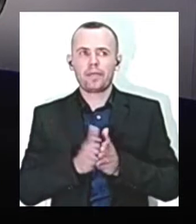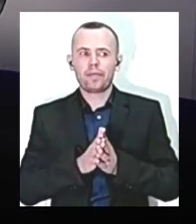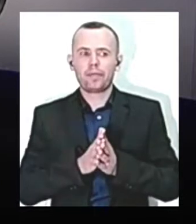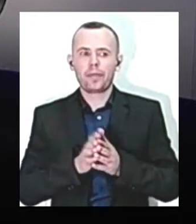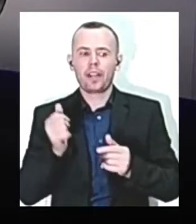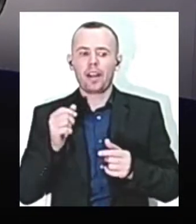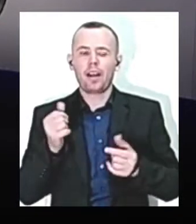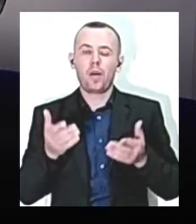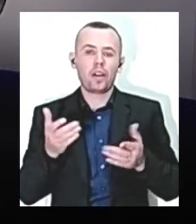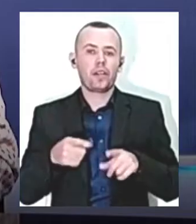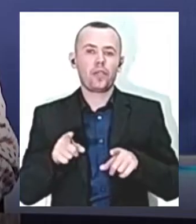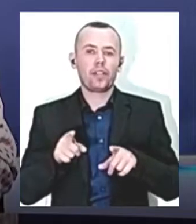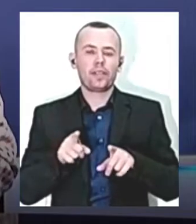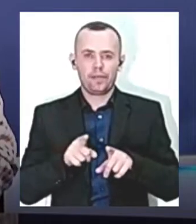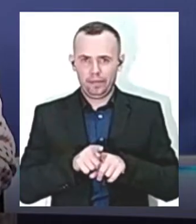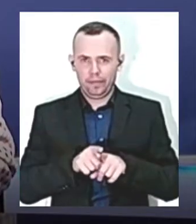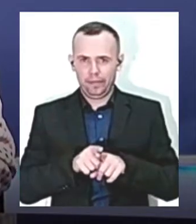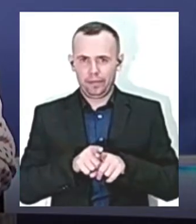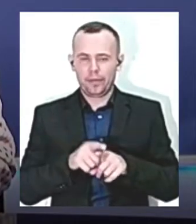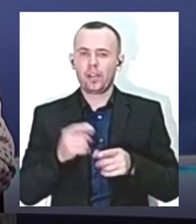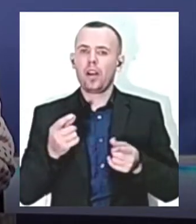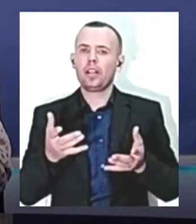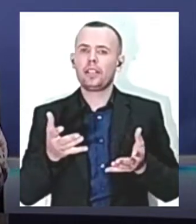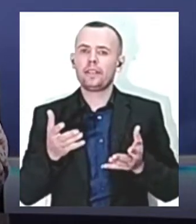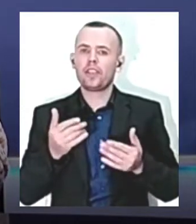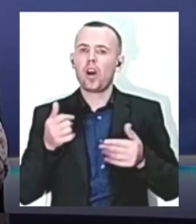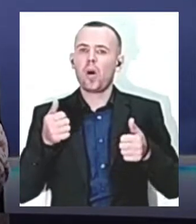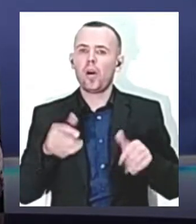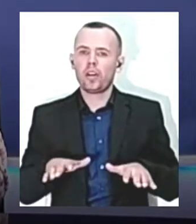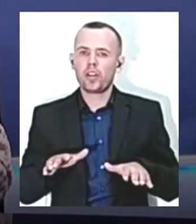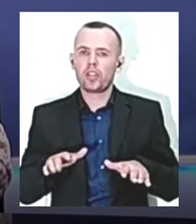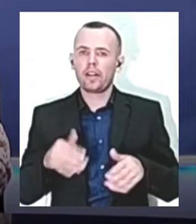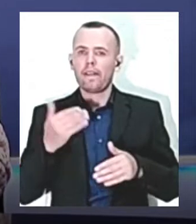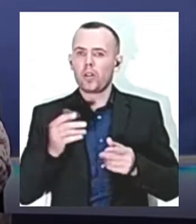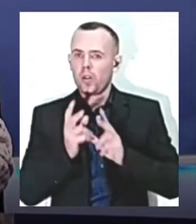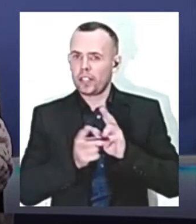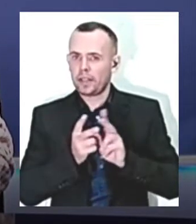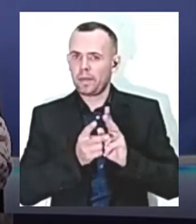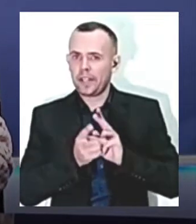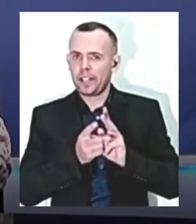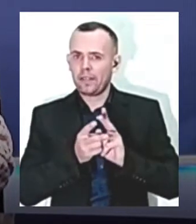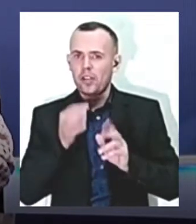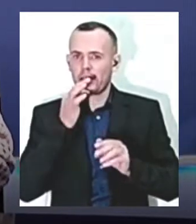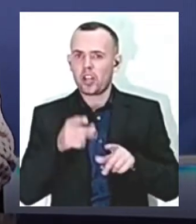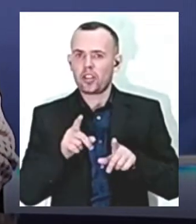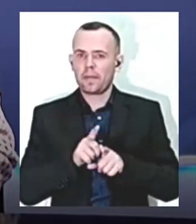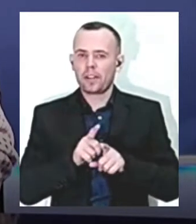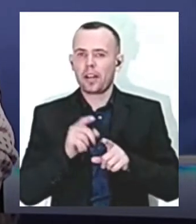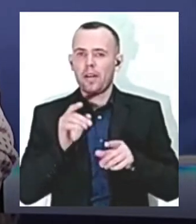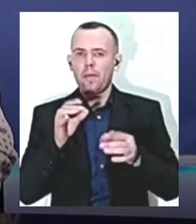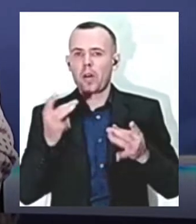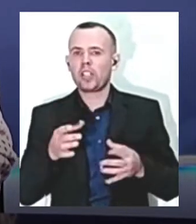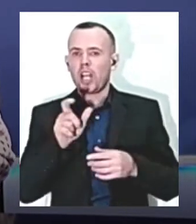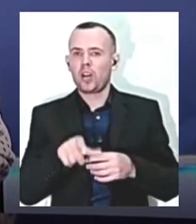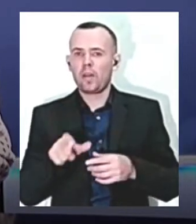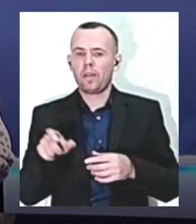цікаво аналізувати. Зазвичай їхні рішення, воно змінне від, скажімо, рішення простих громадян? Так, є певні